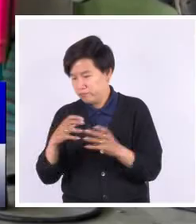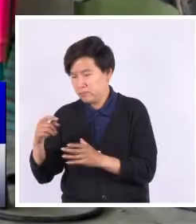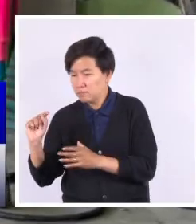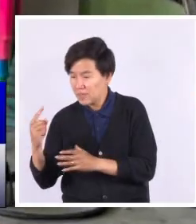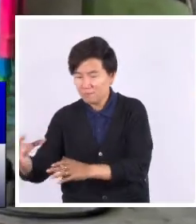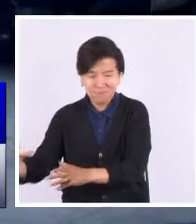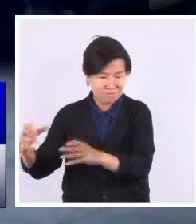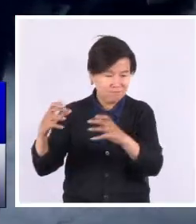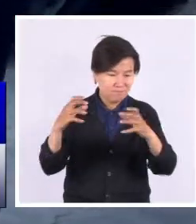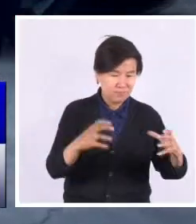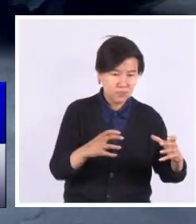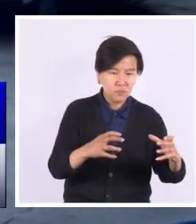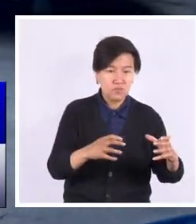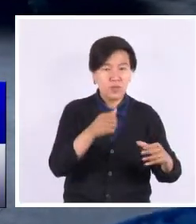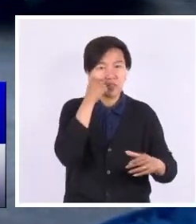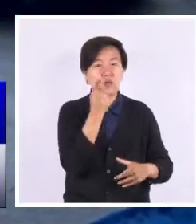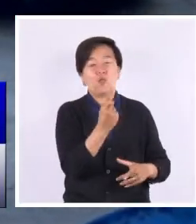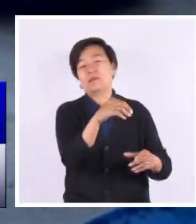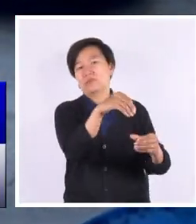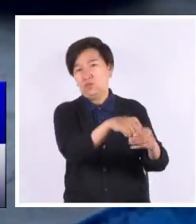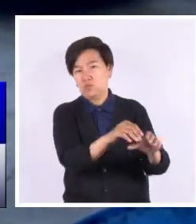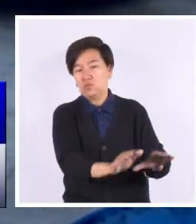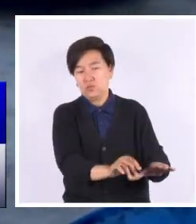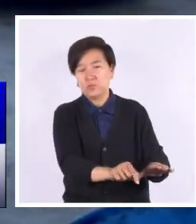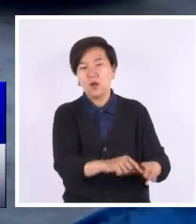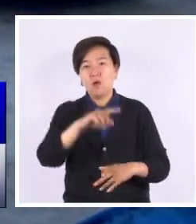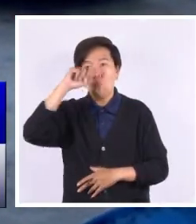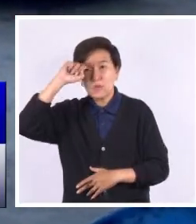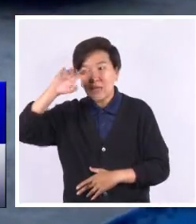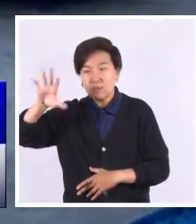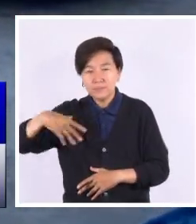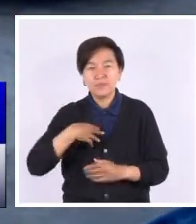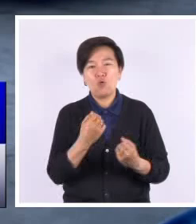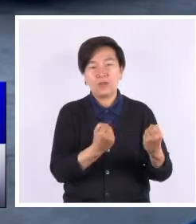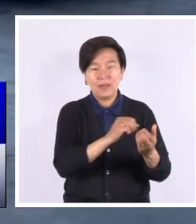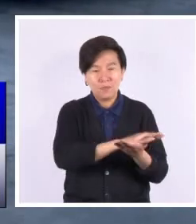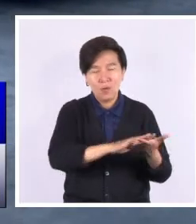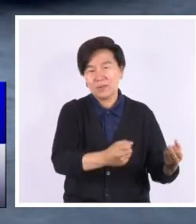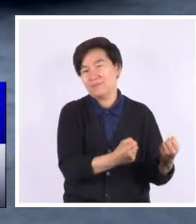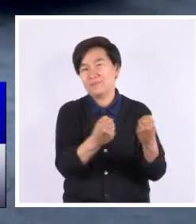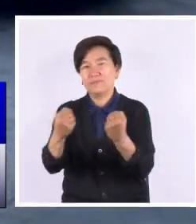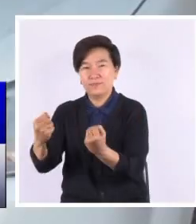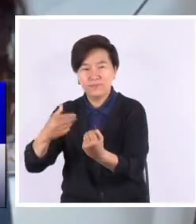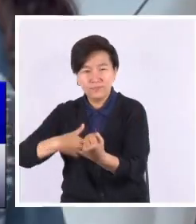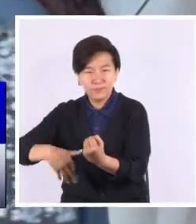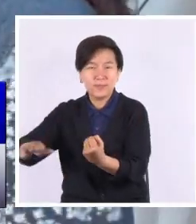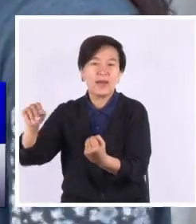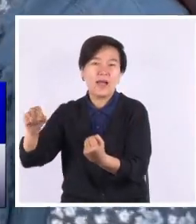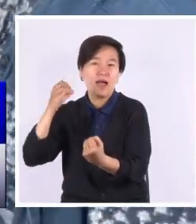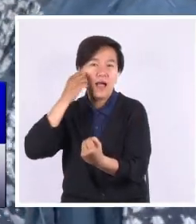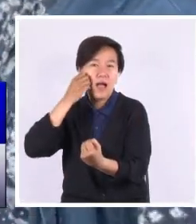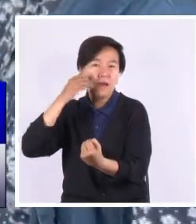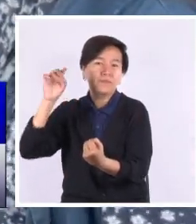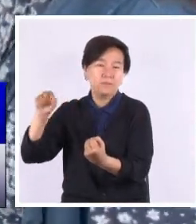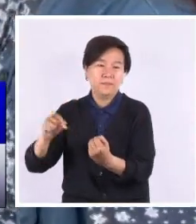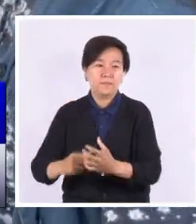ววันรุ่งขึ้นวันเสาร์นะคะค่อยมารับรถคืนไปก็ดำเนินการเปลี่ยนให้เสร็จสิ้นเรียบร้อยจนกระทั่งลูกค้ารับรถกลับบ้านไป